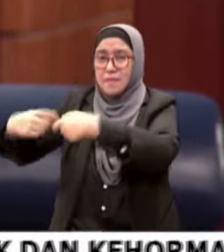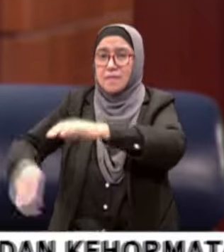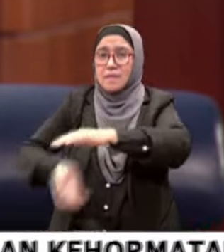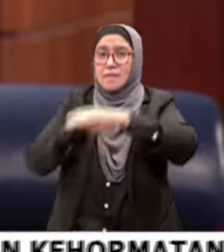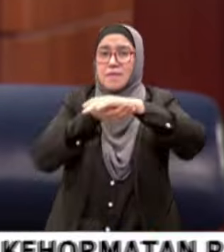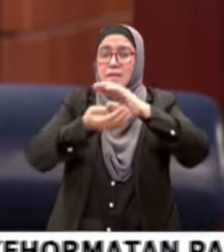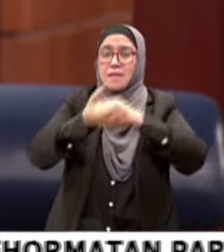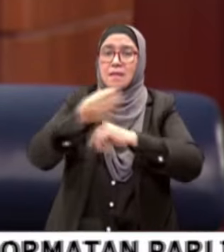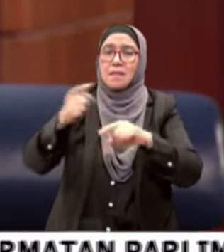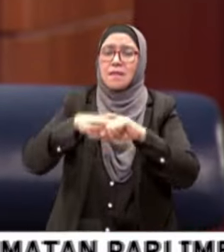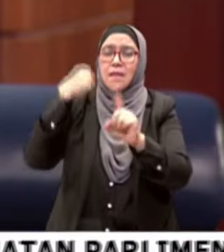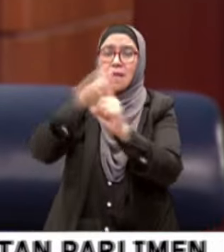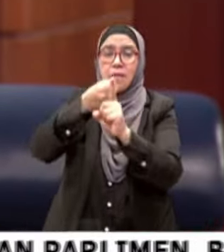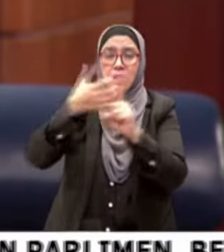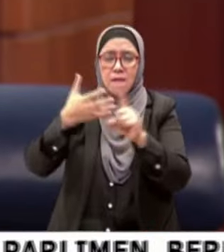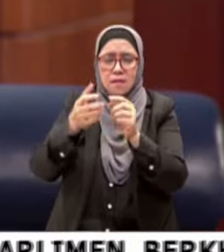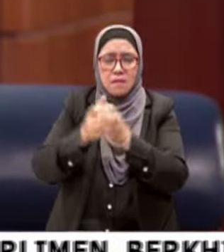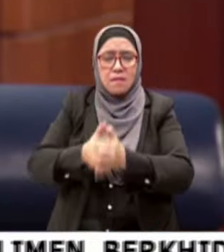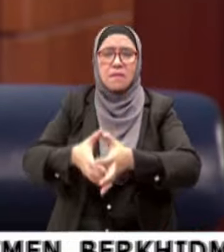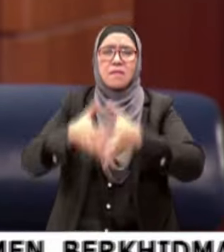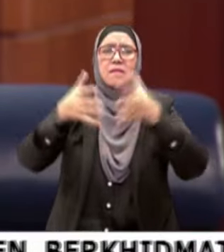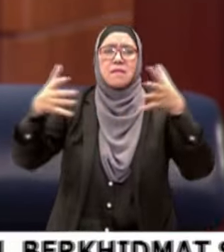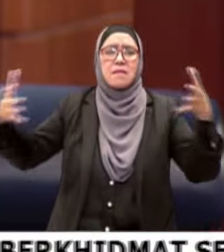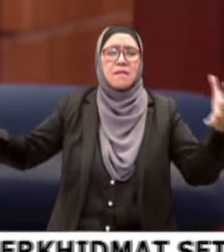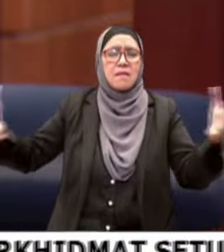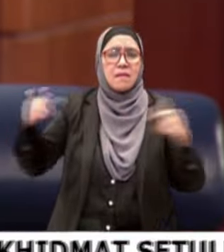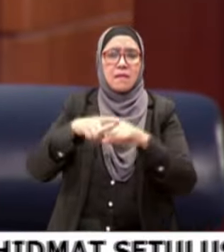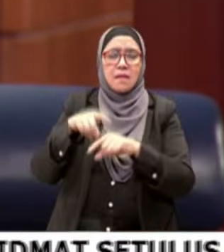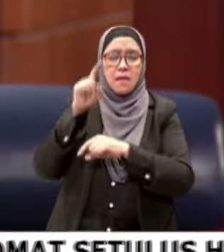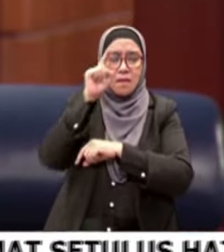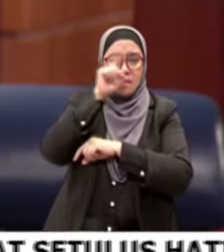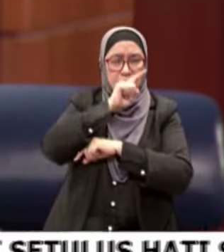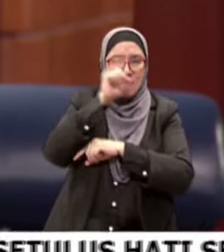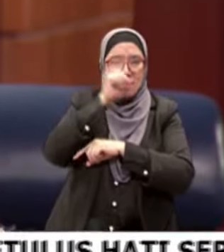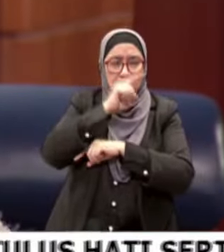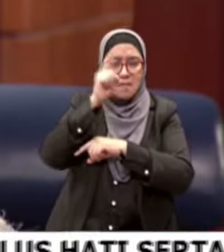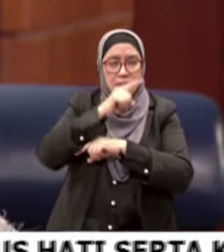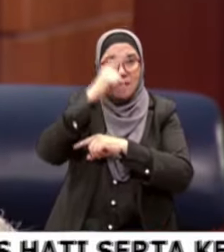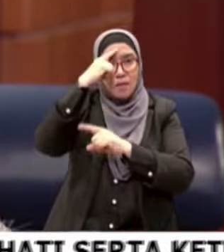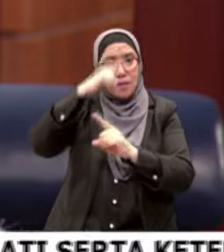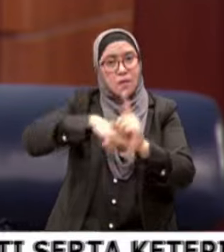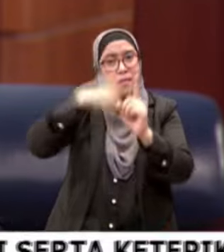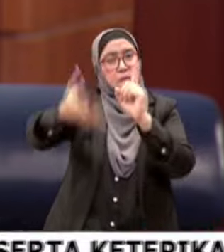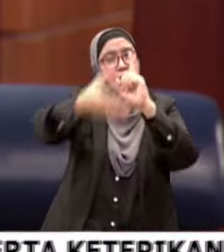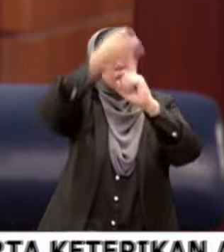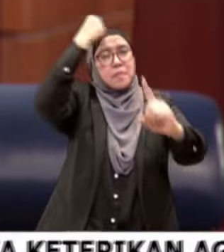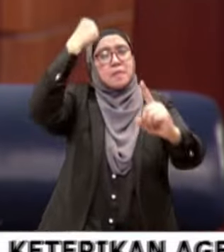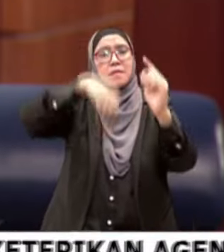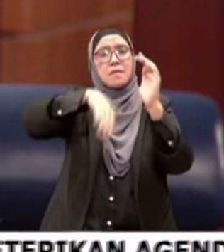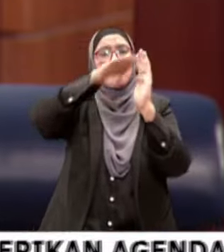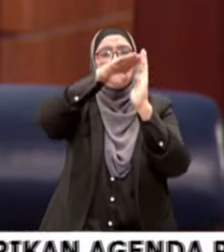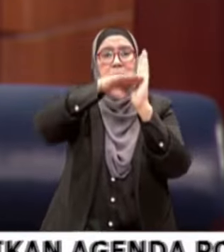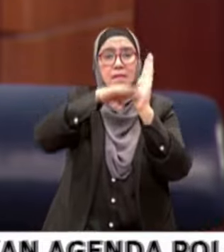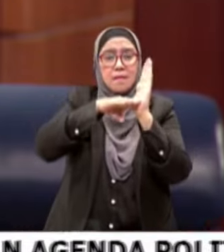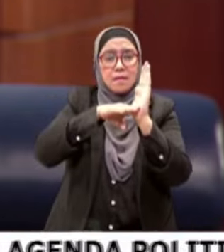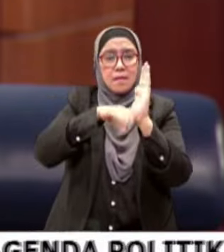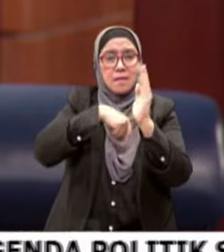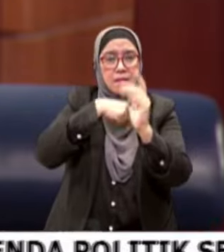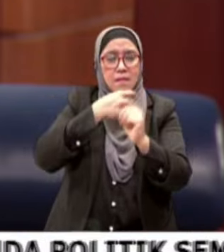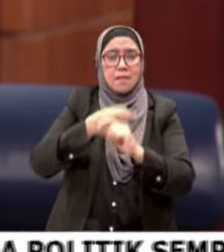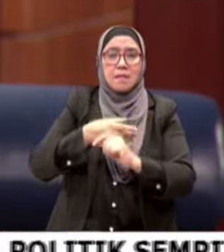yang besar dan kesan yang nyata untuk mencapai agenda yang digariskan sekaligus memulihkan